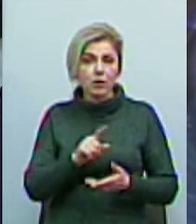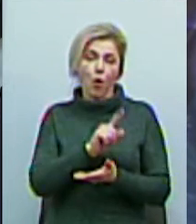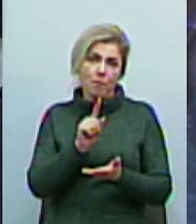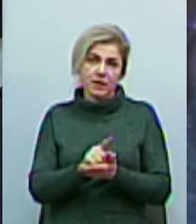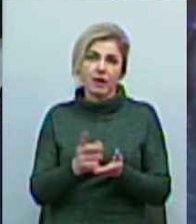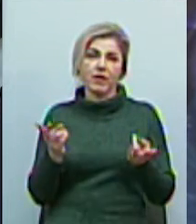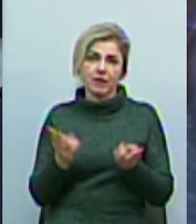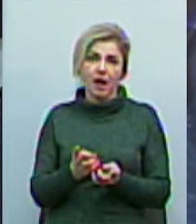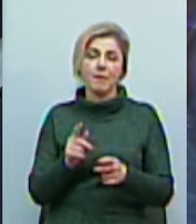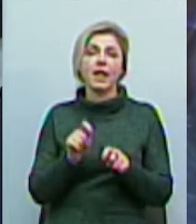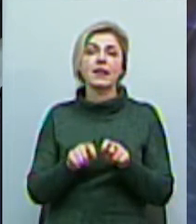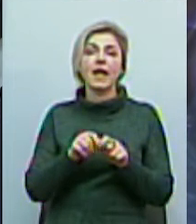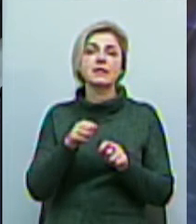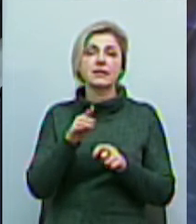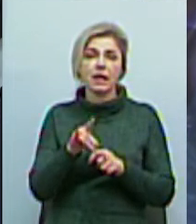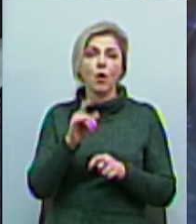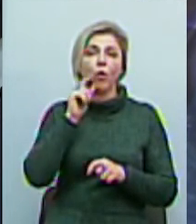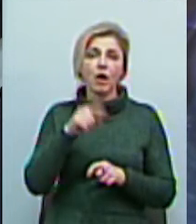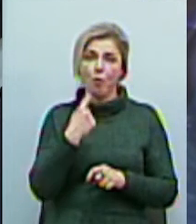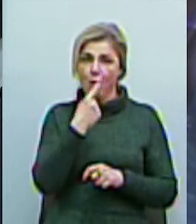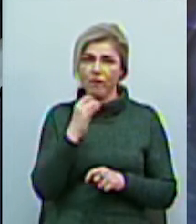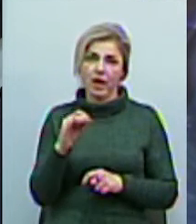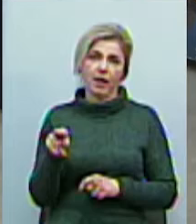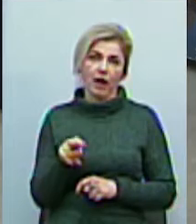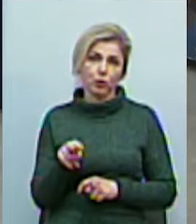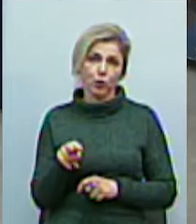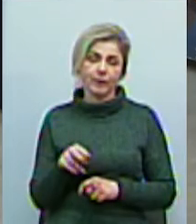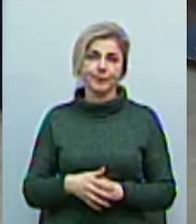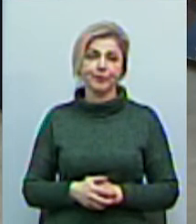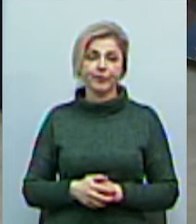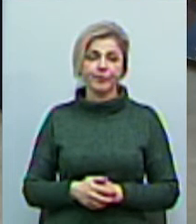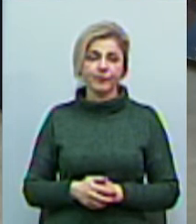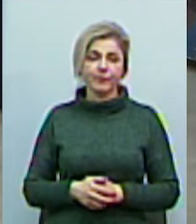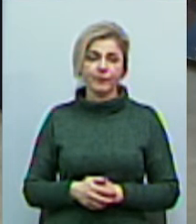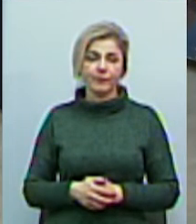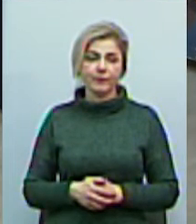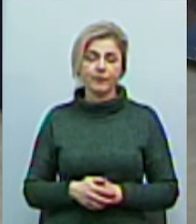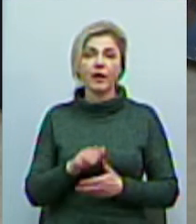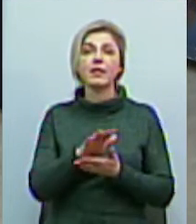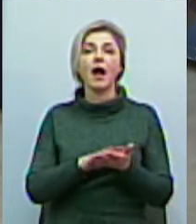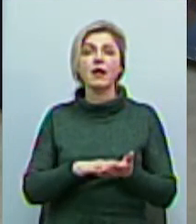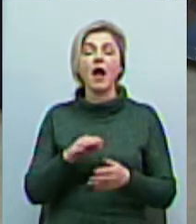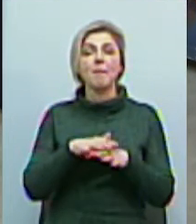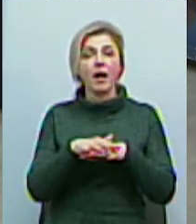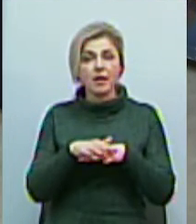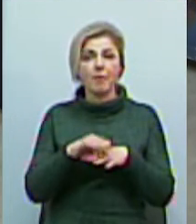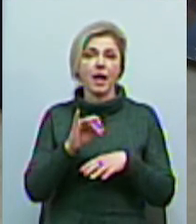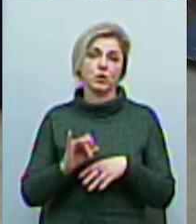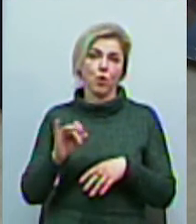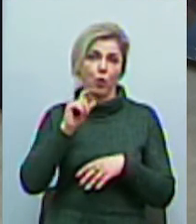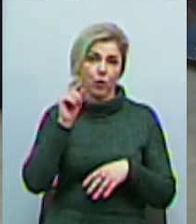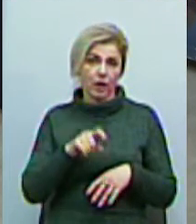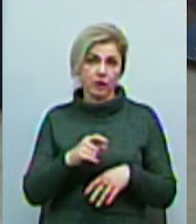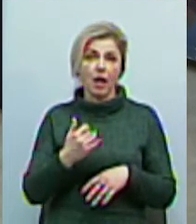треба пройти тестування з української мови і літератури. Далі математика, історія України. У нас